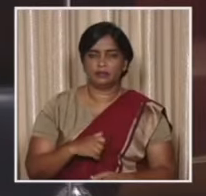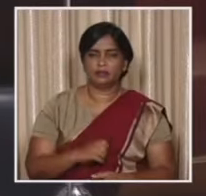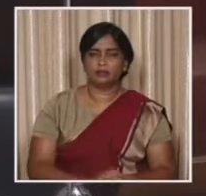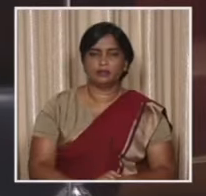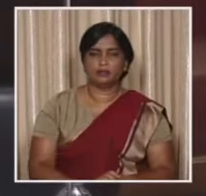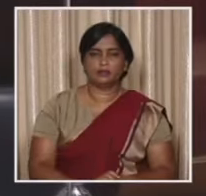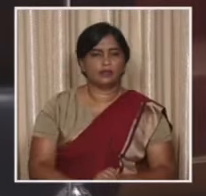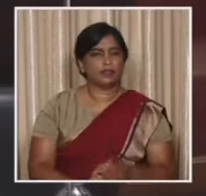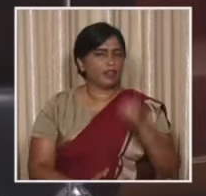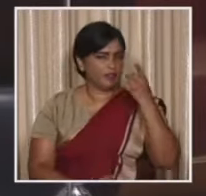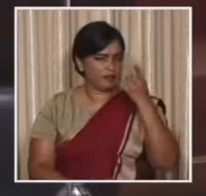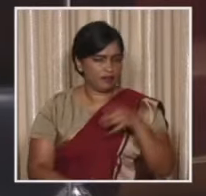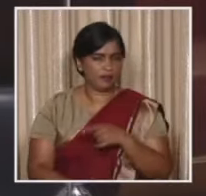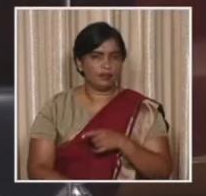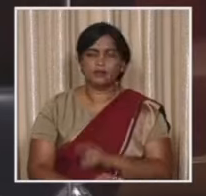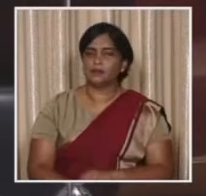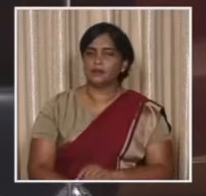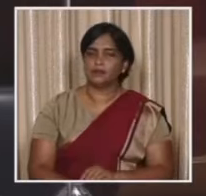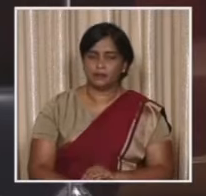අන්න එම නිසා